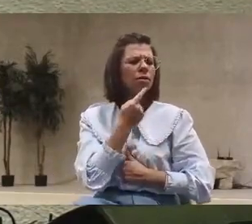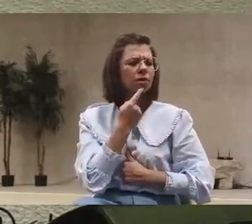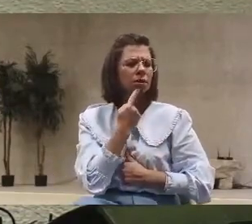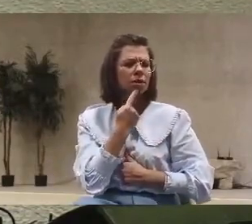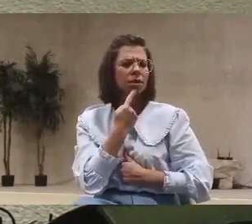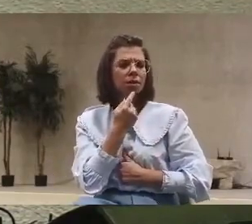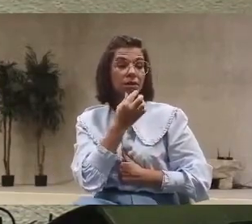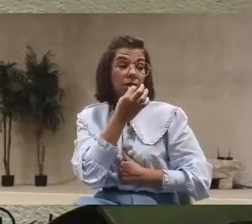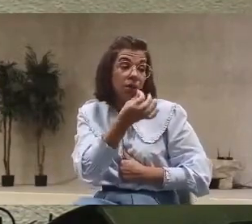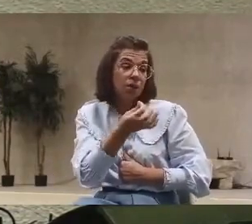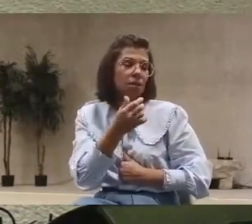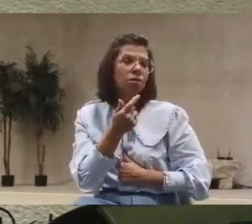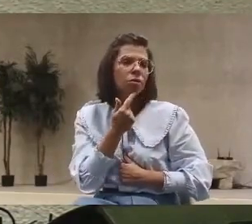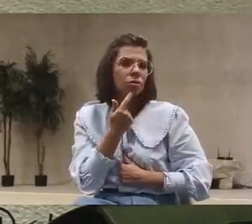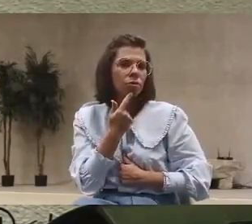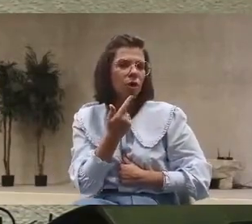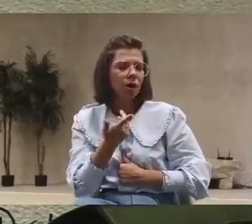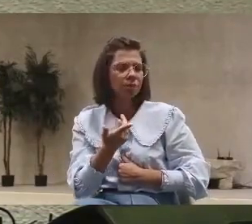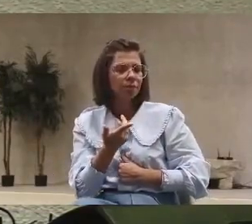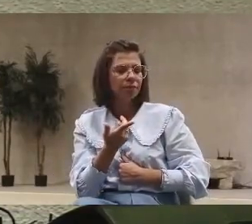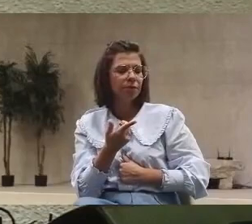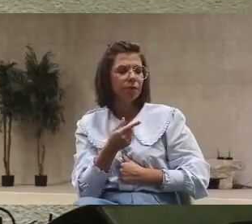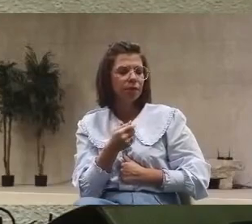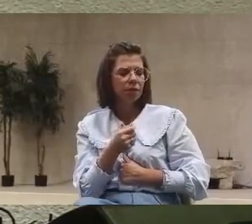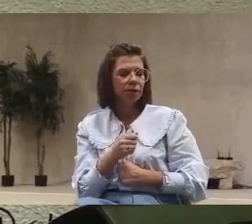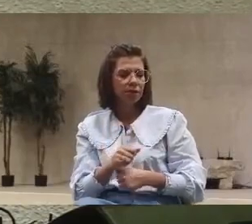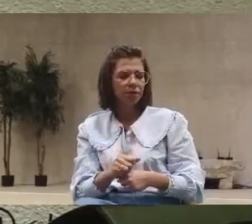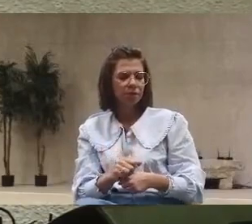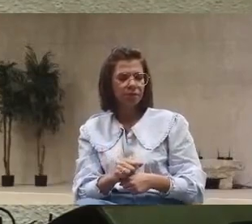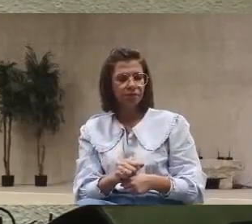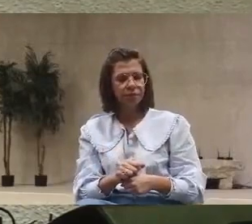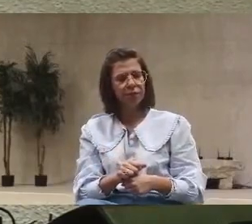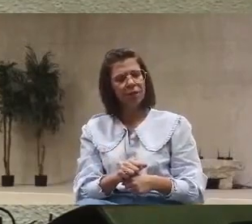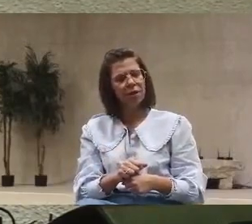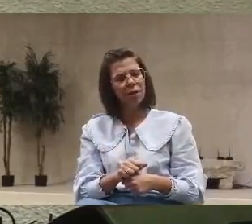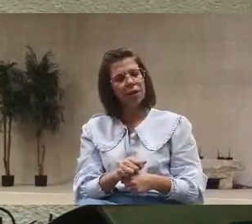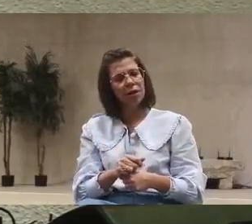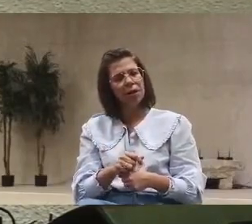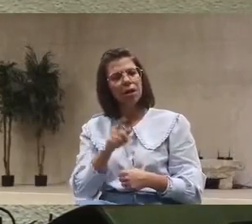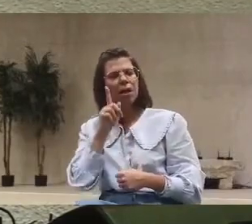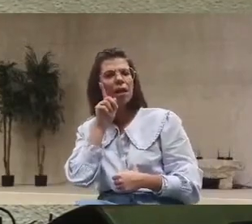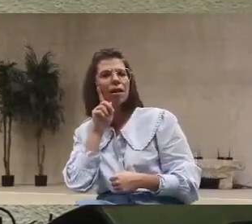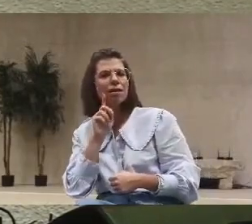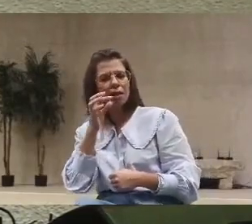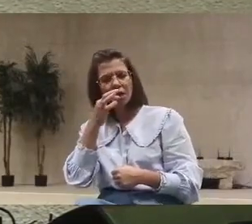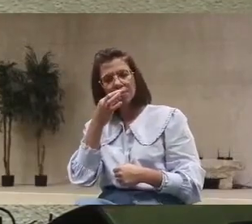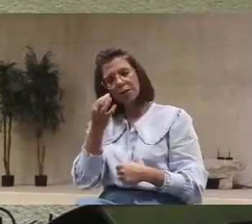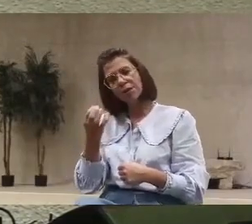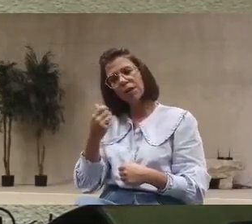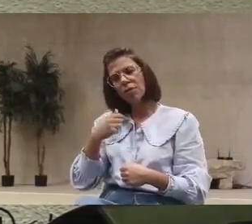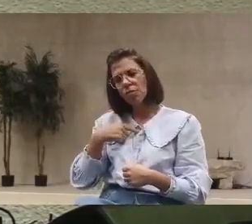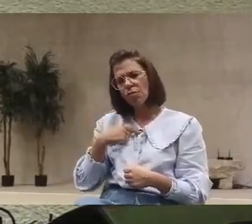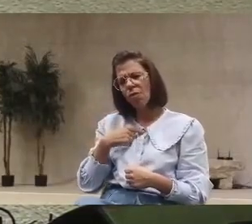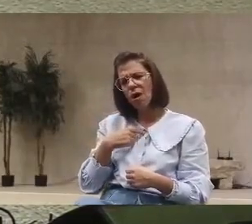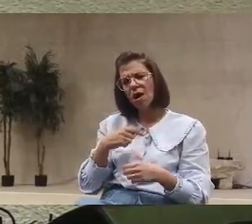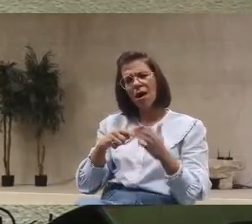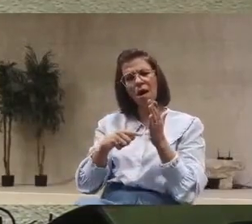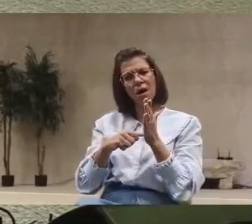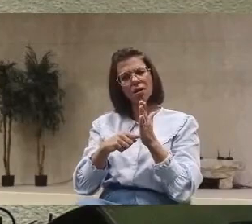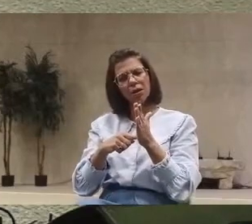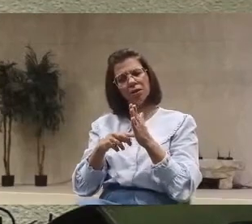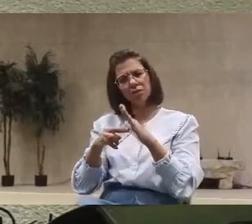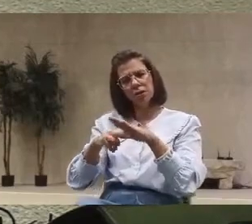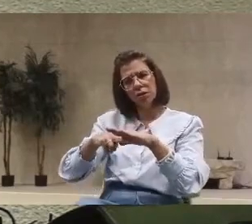tu as bien vu ce matin quand je me suis levé je savais que j'allais mourir mais j'ai accepté le